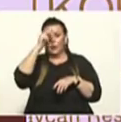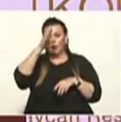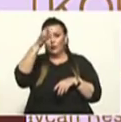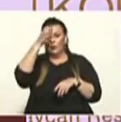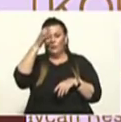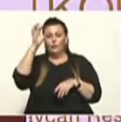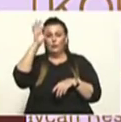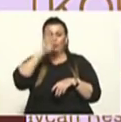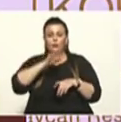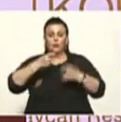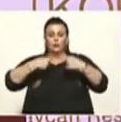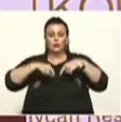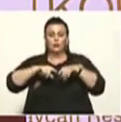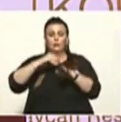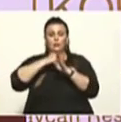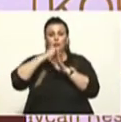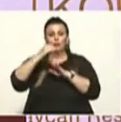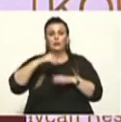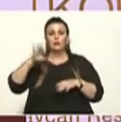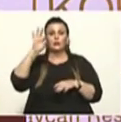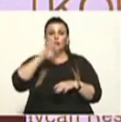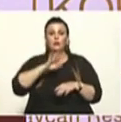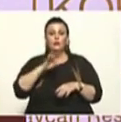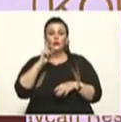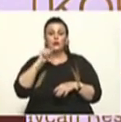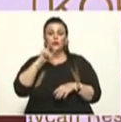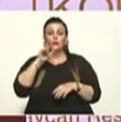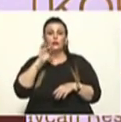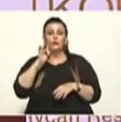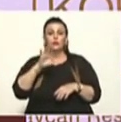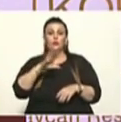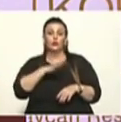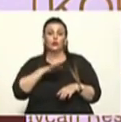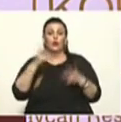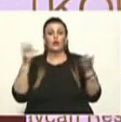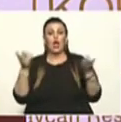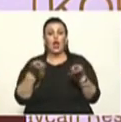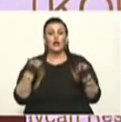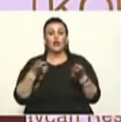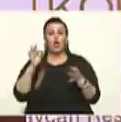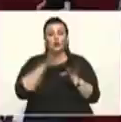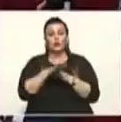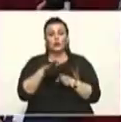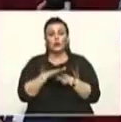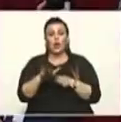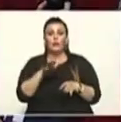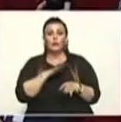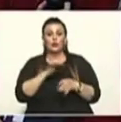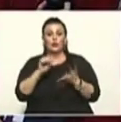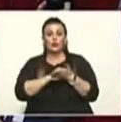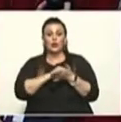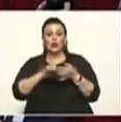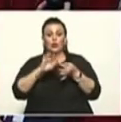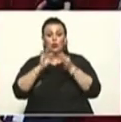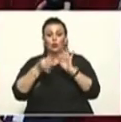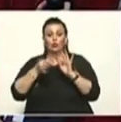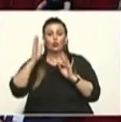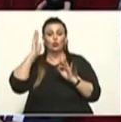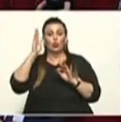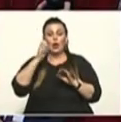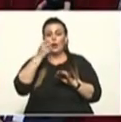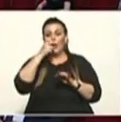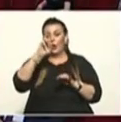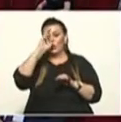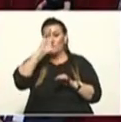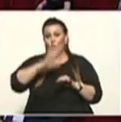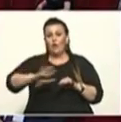sahəsində yüksək ixtisaslı kadrlara olan ehtiyacını təmin edir. Sənədə uyğun olaraq Agentlik və Bakı